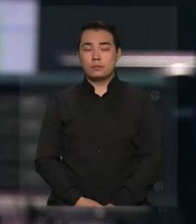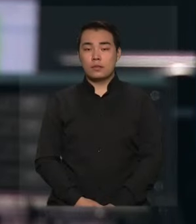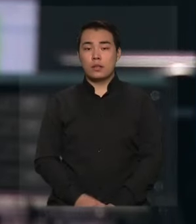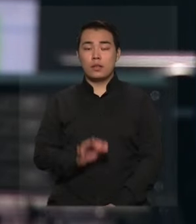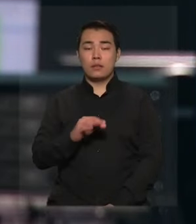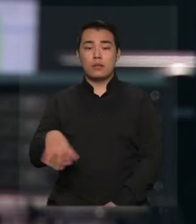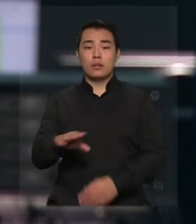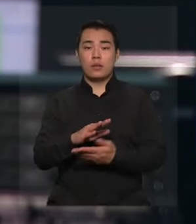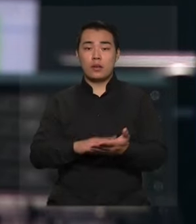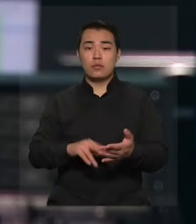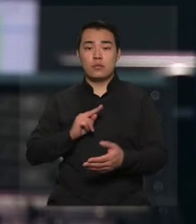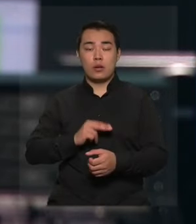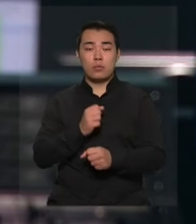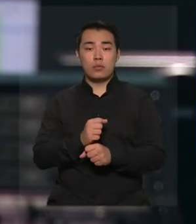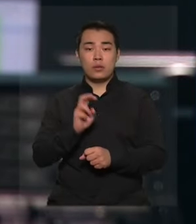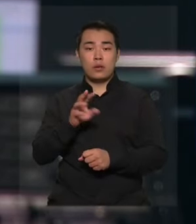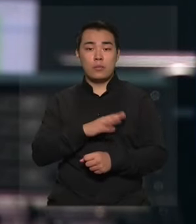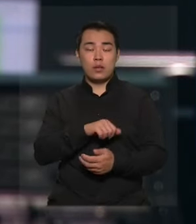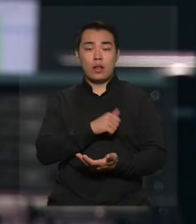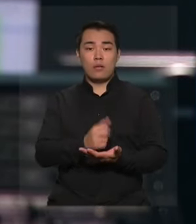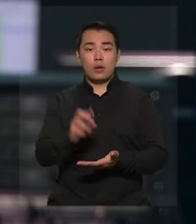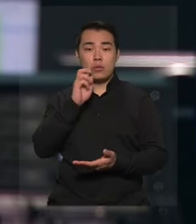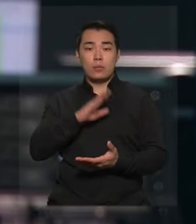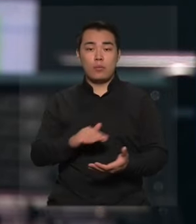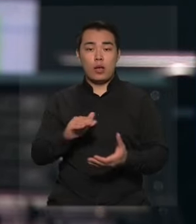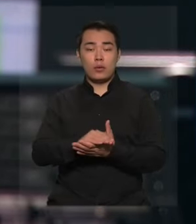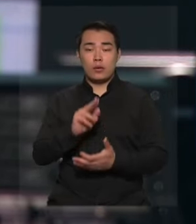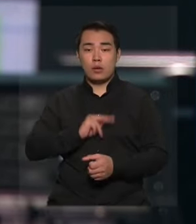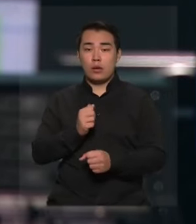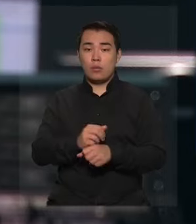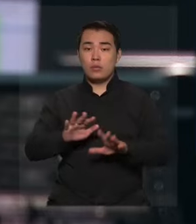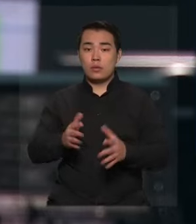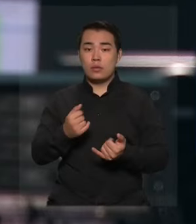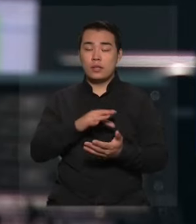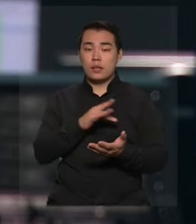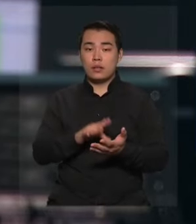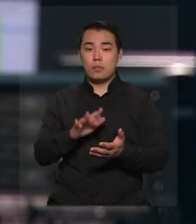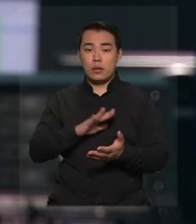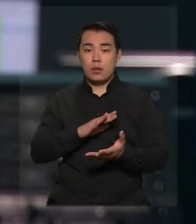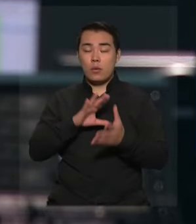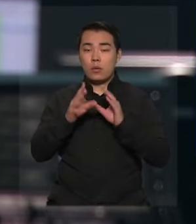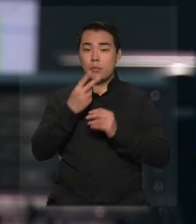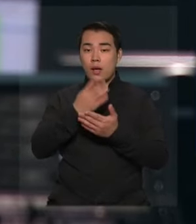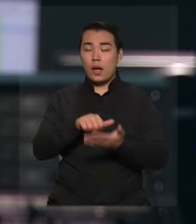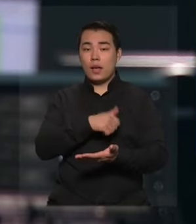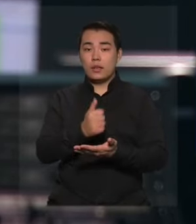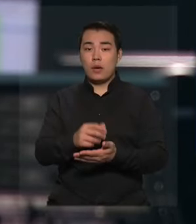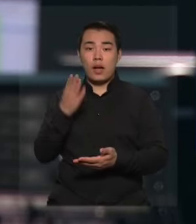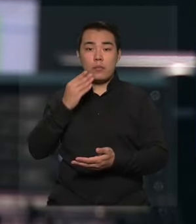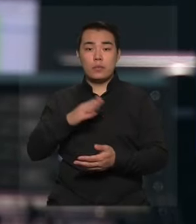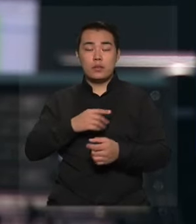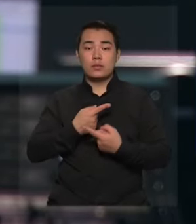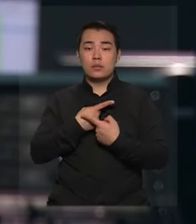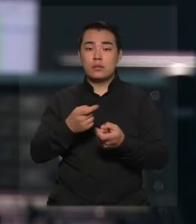И далее подробности рабочей поездки. Глава государства ознакомился с работой ситуационного центра. По словам акима Алматы, он